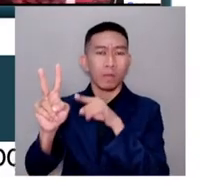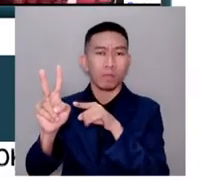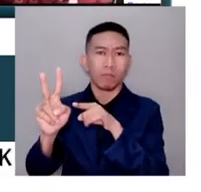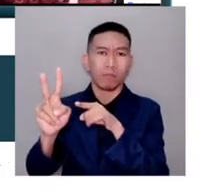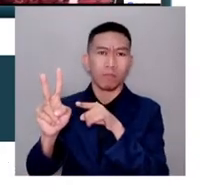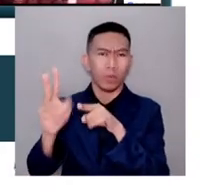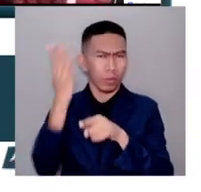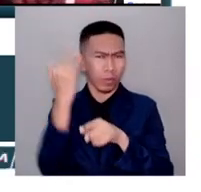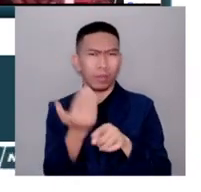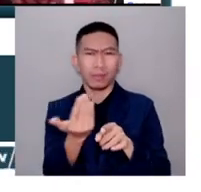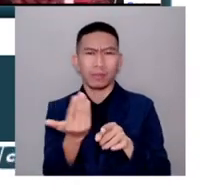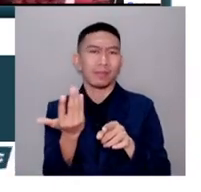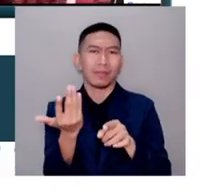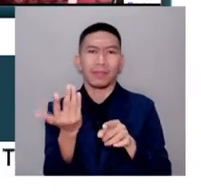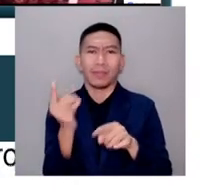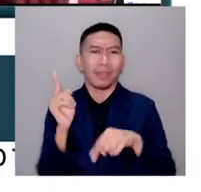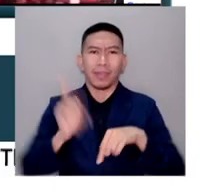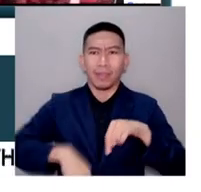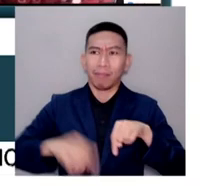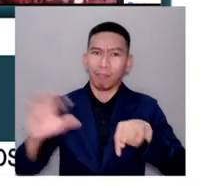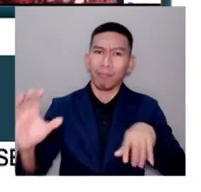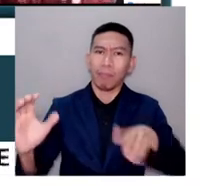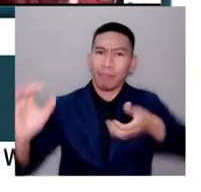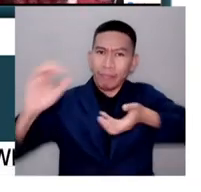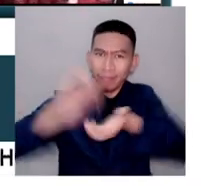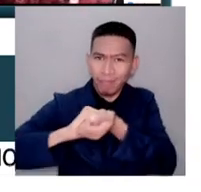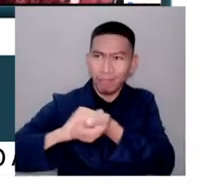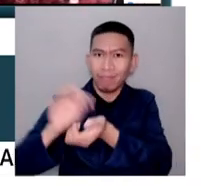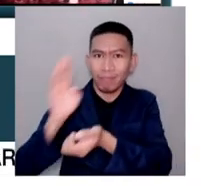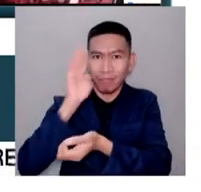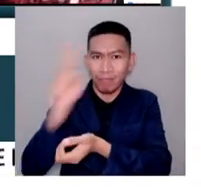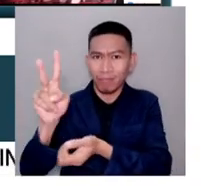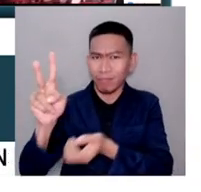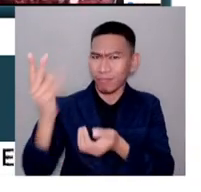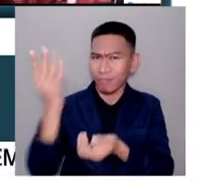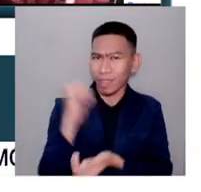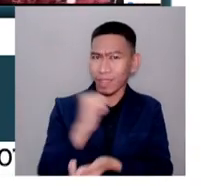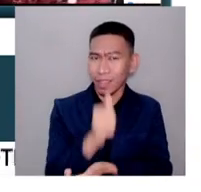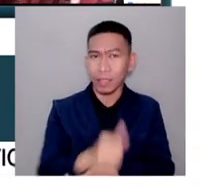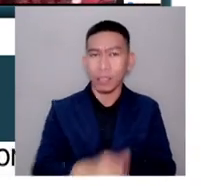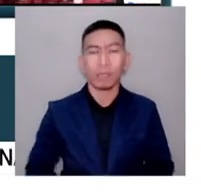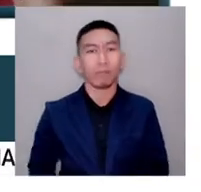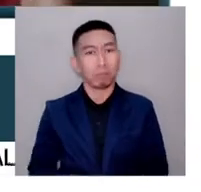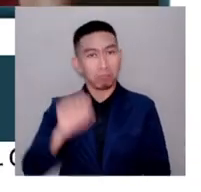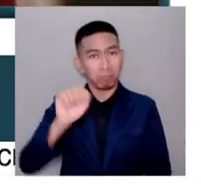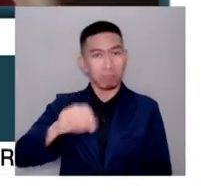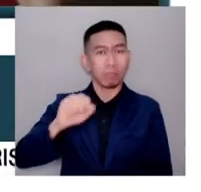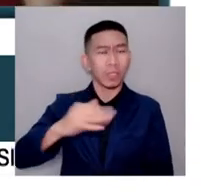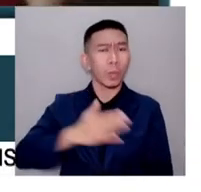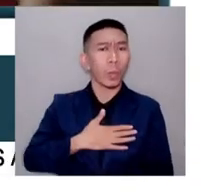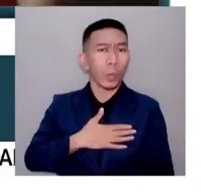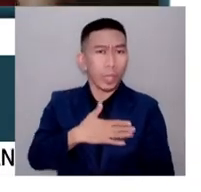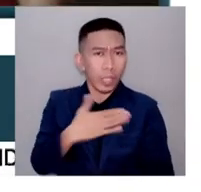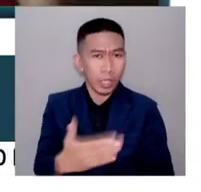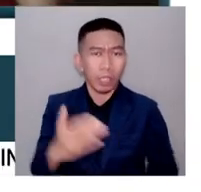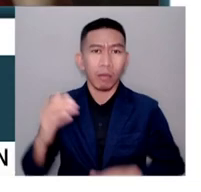Why can't you just work with that? Oh, I will and we should work with that. Dahil